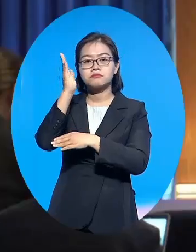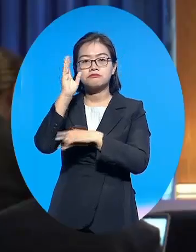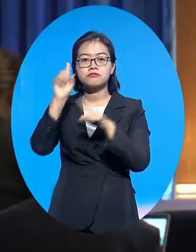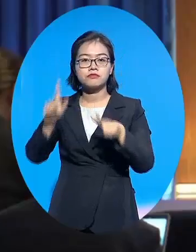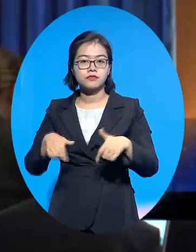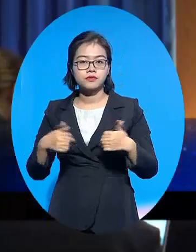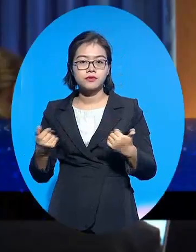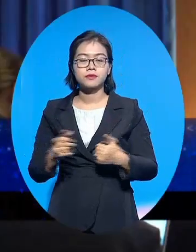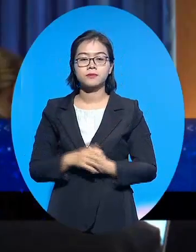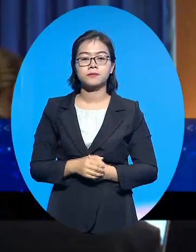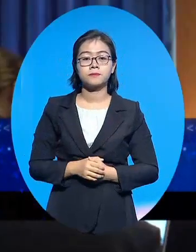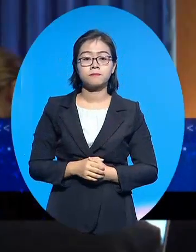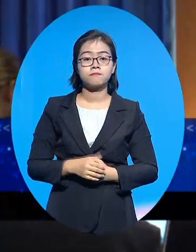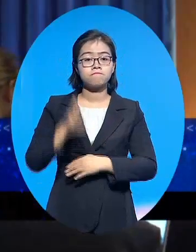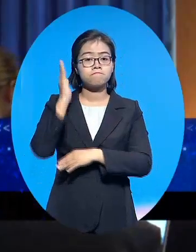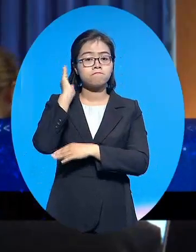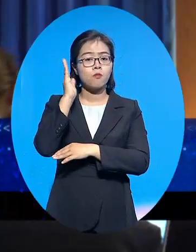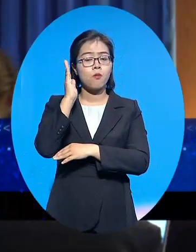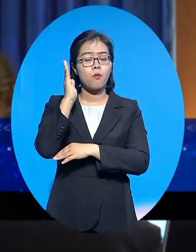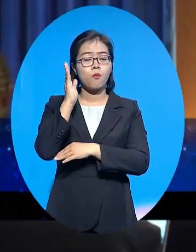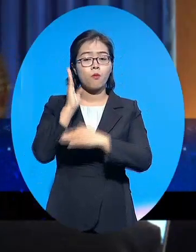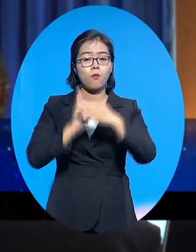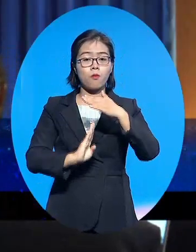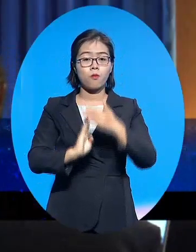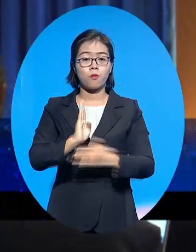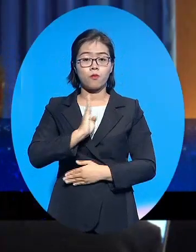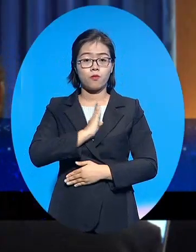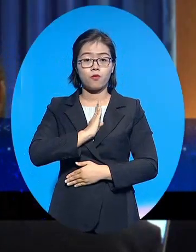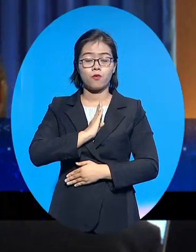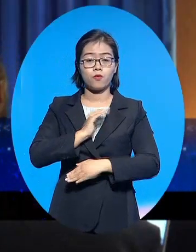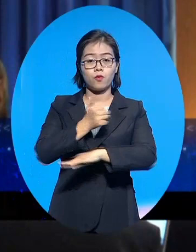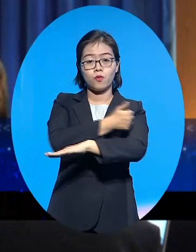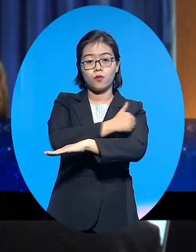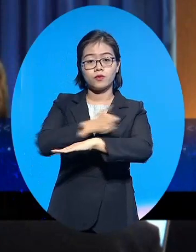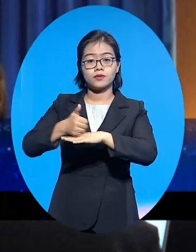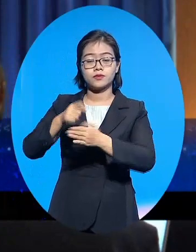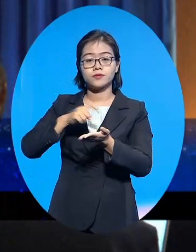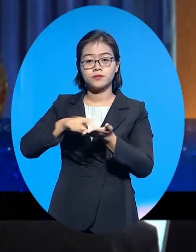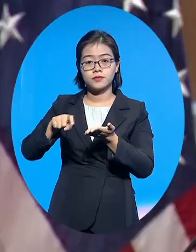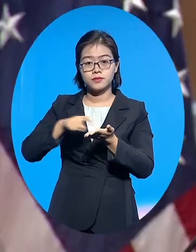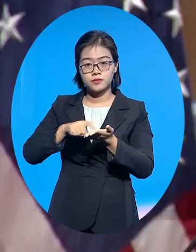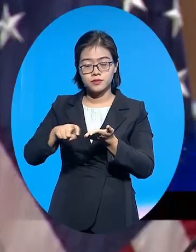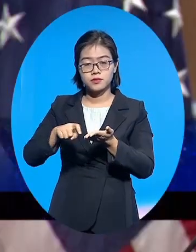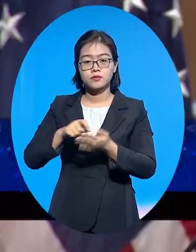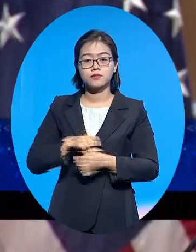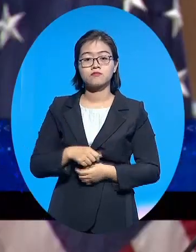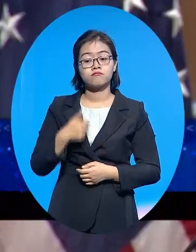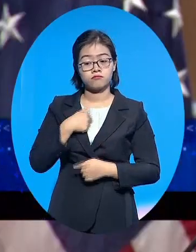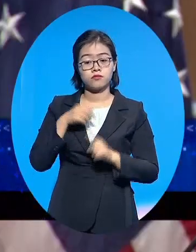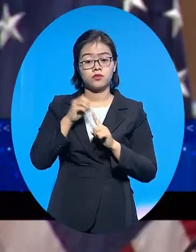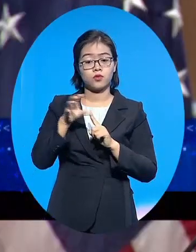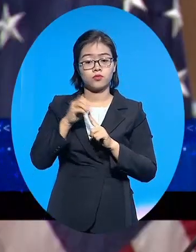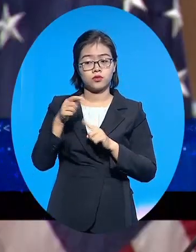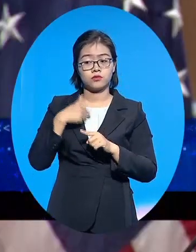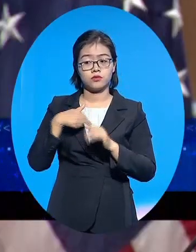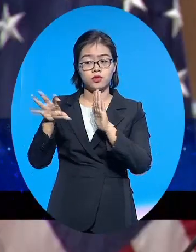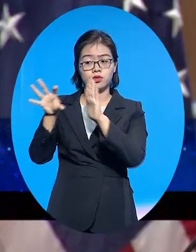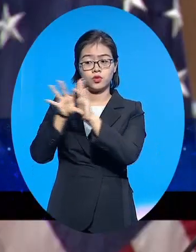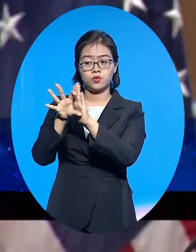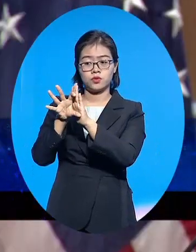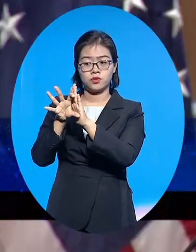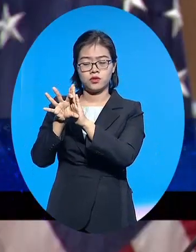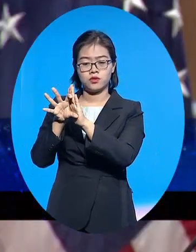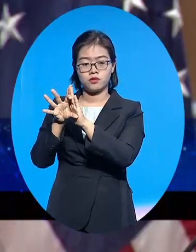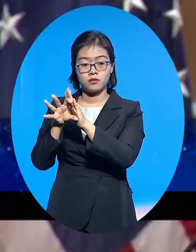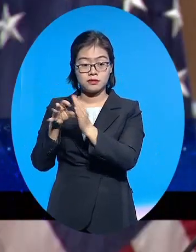phát biểu cùng qua giao mỹ với báo chí người phát ngôn cơ quan này cho biết chúng tôi có thông tin rằng Triều Tiên đang bí mật cung cấp cho Nga một